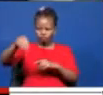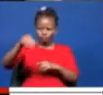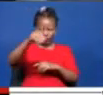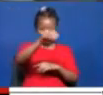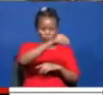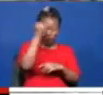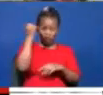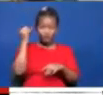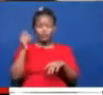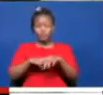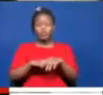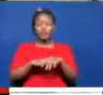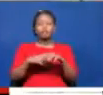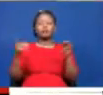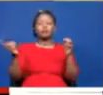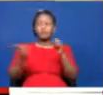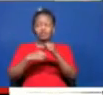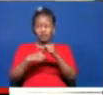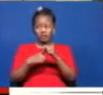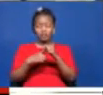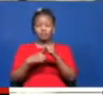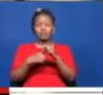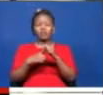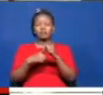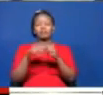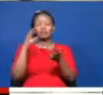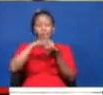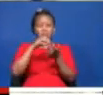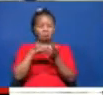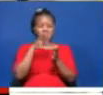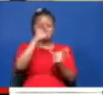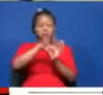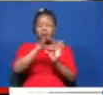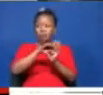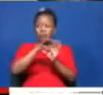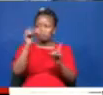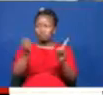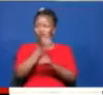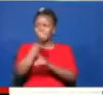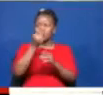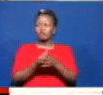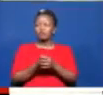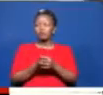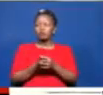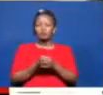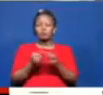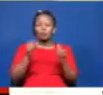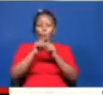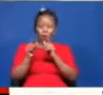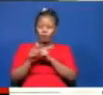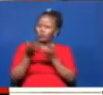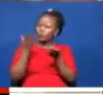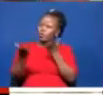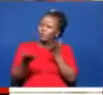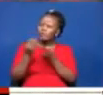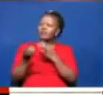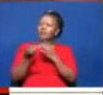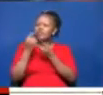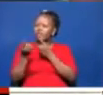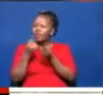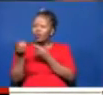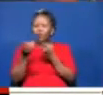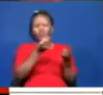12 hali ya upiga kura ikaweze kuanza. Na hapa kama naweza zungumza tu na wakazi hapa hivi wawili,